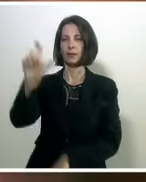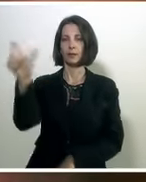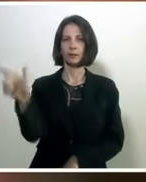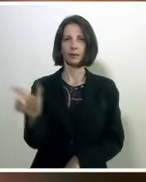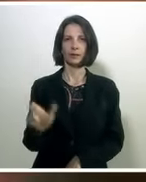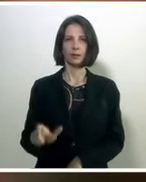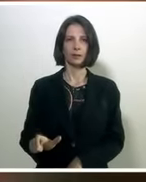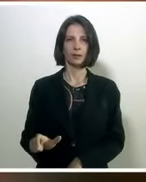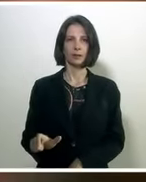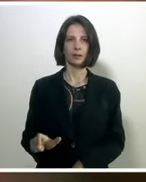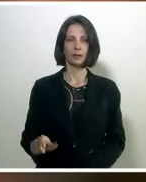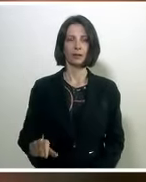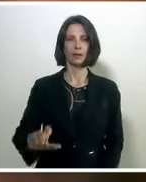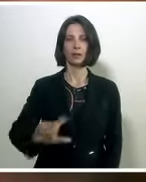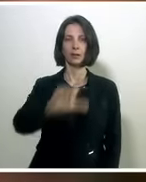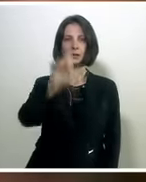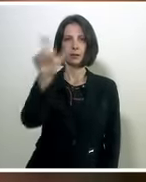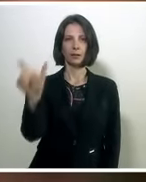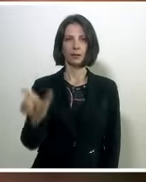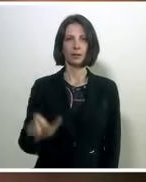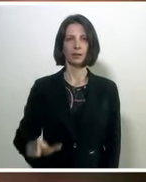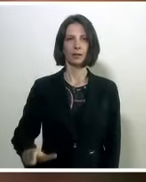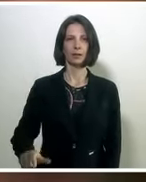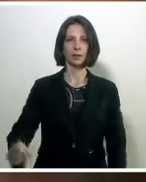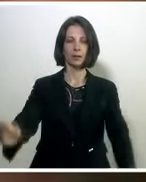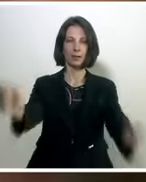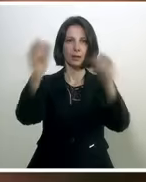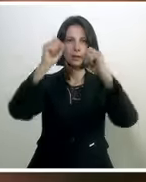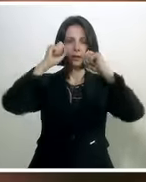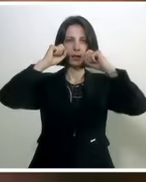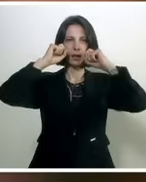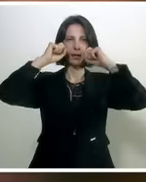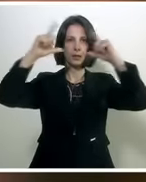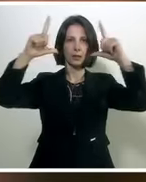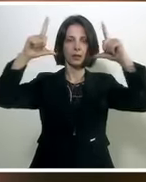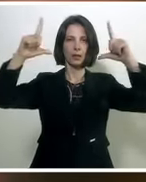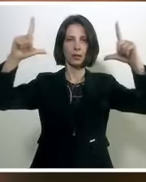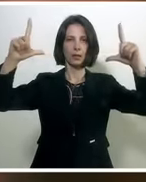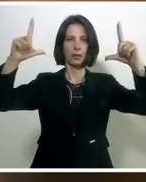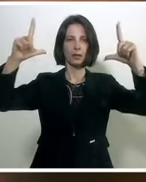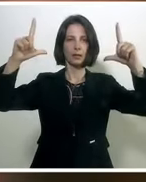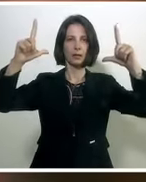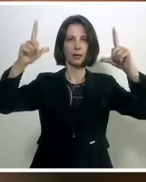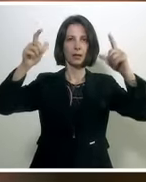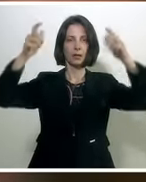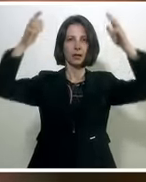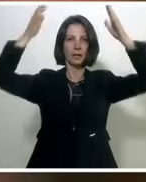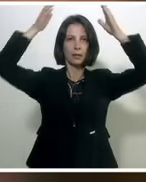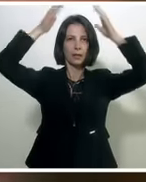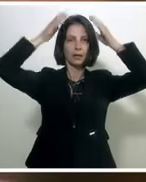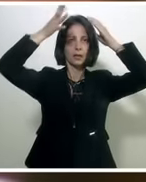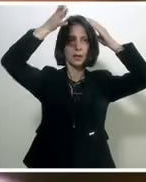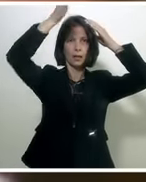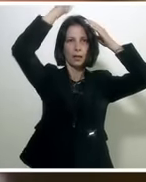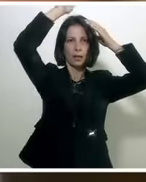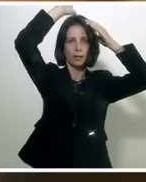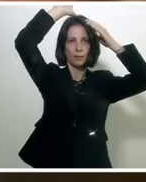fratelli Italia l'Italia se desta